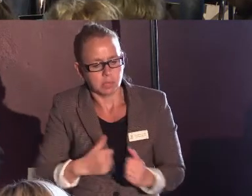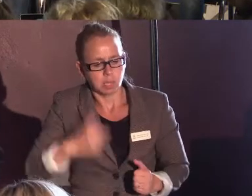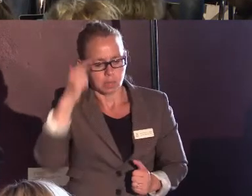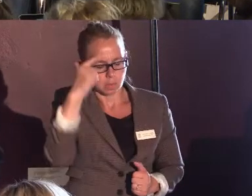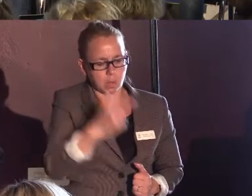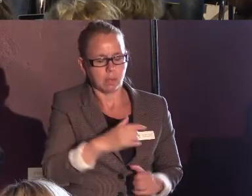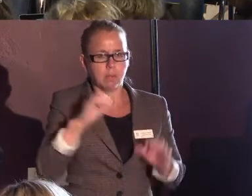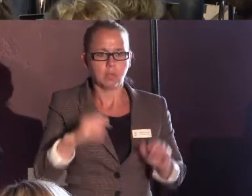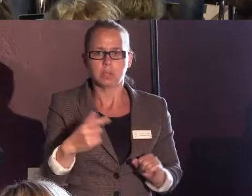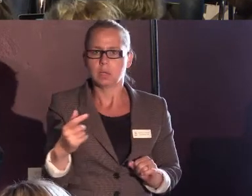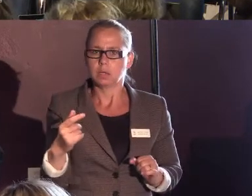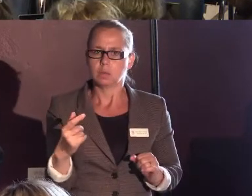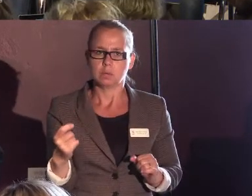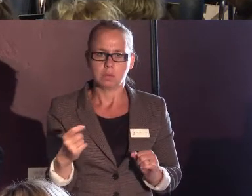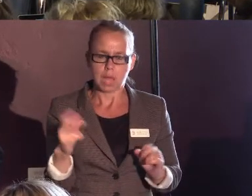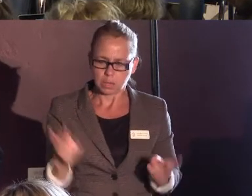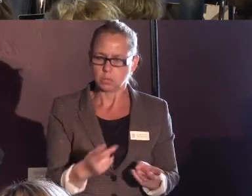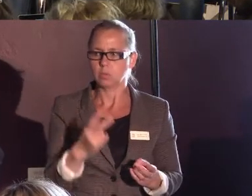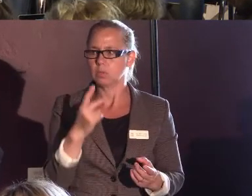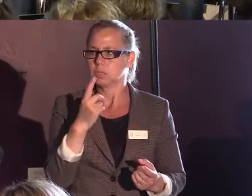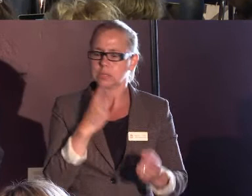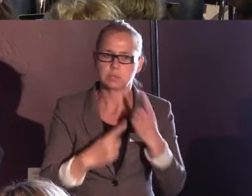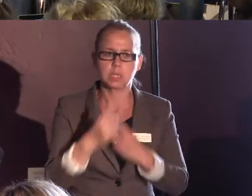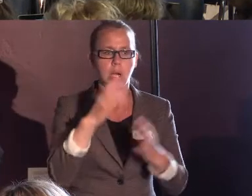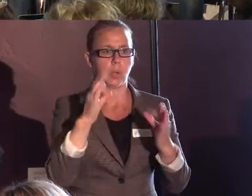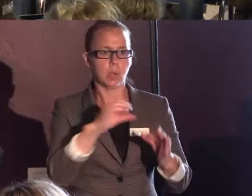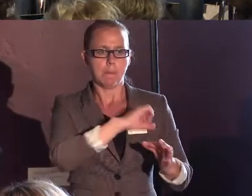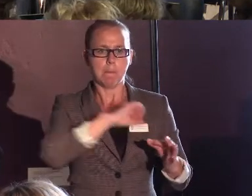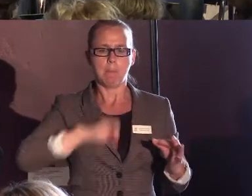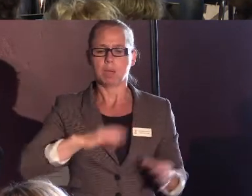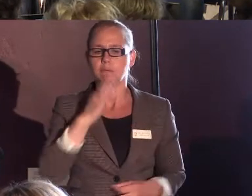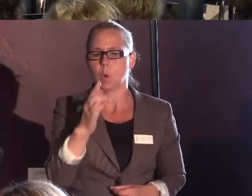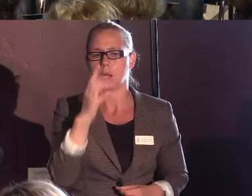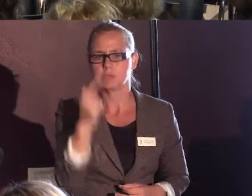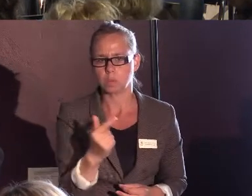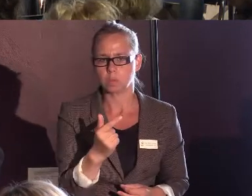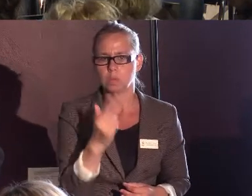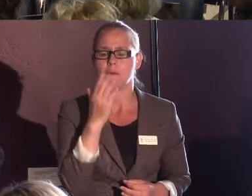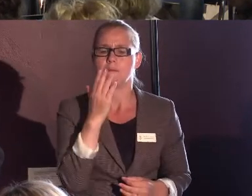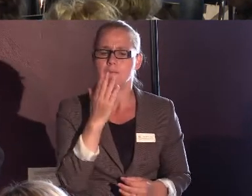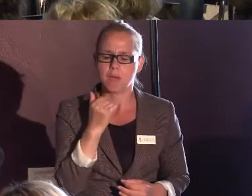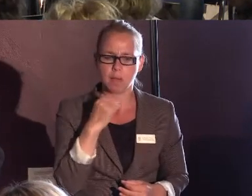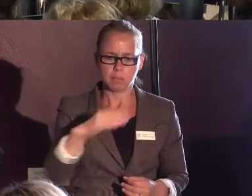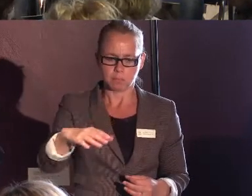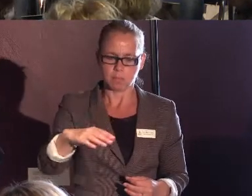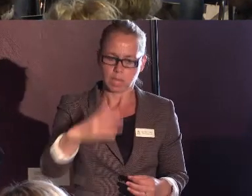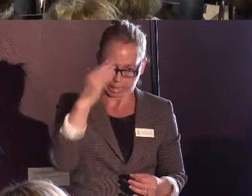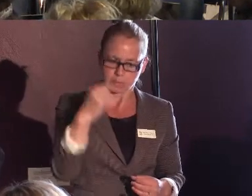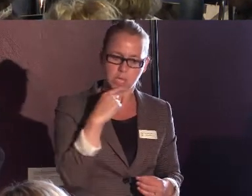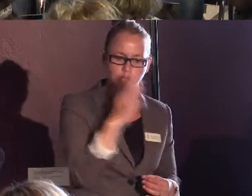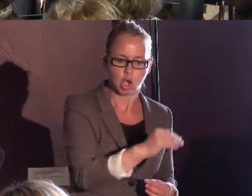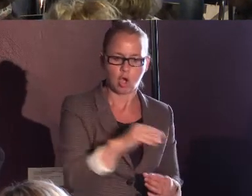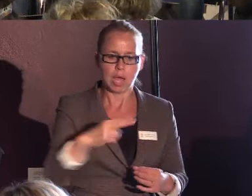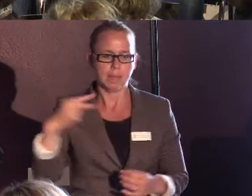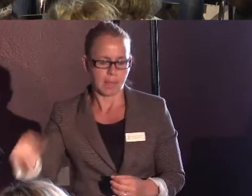ta någonstans i diskussionerna en diskussion kring också maktfrågan. Vem är det som har makten att säga ja eller